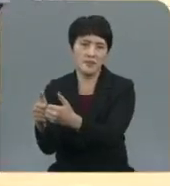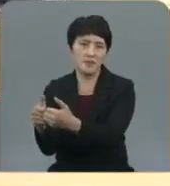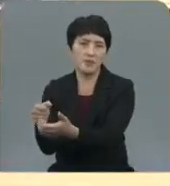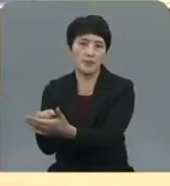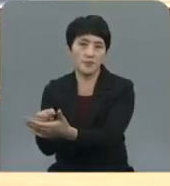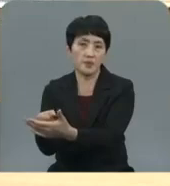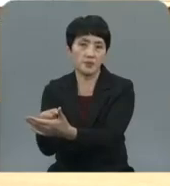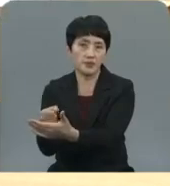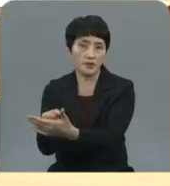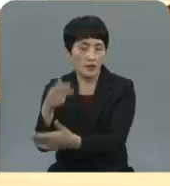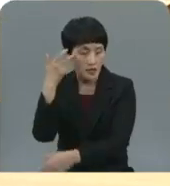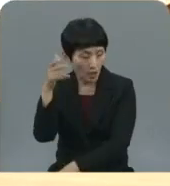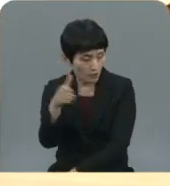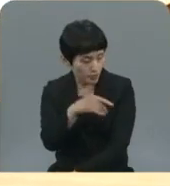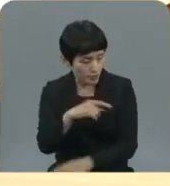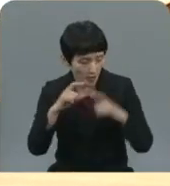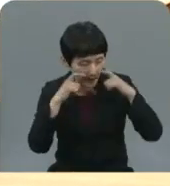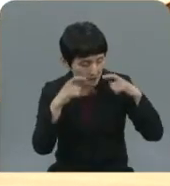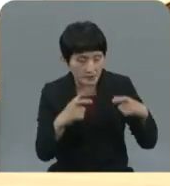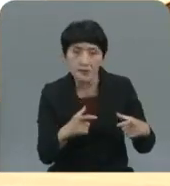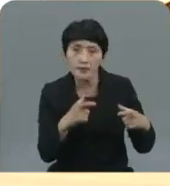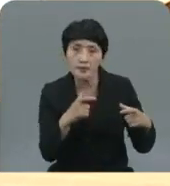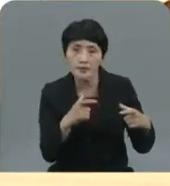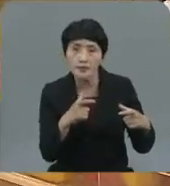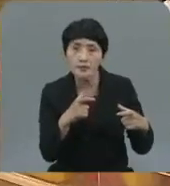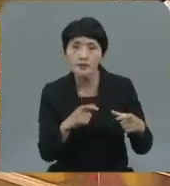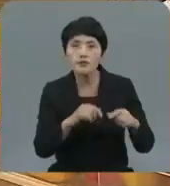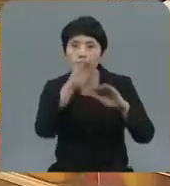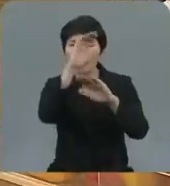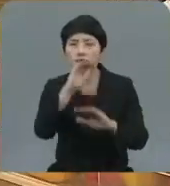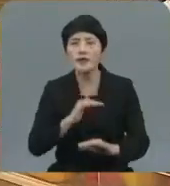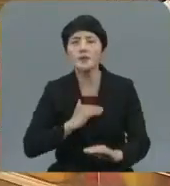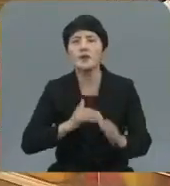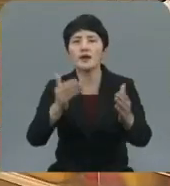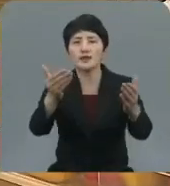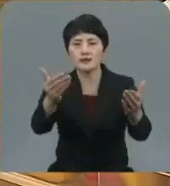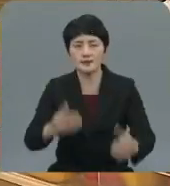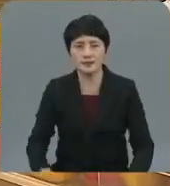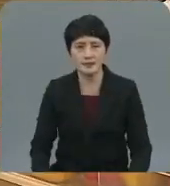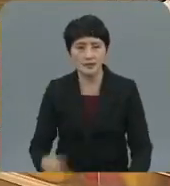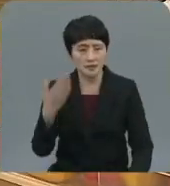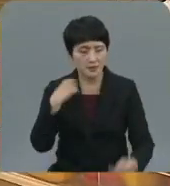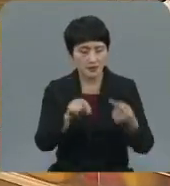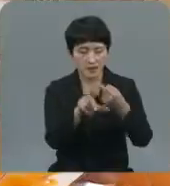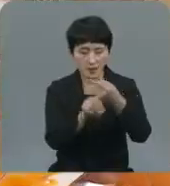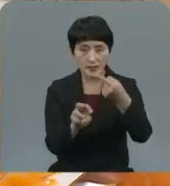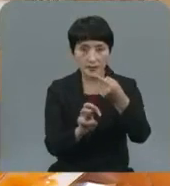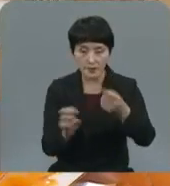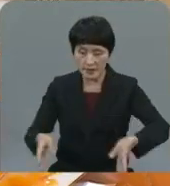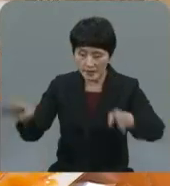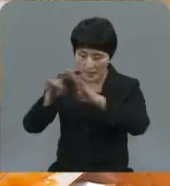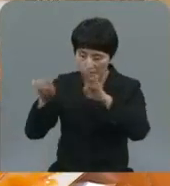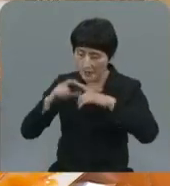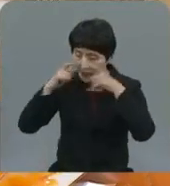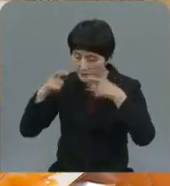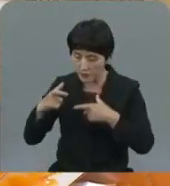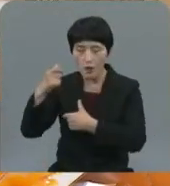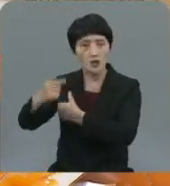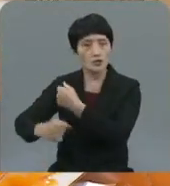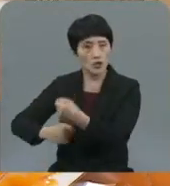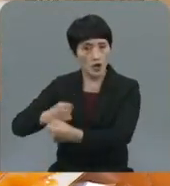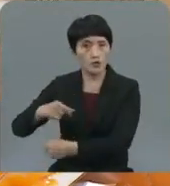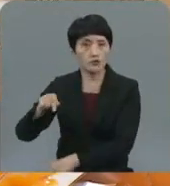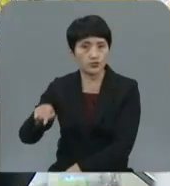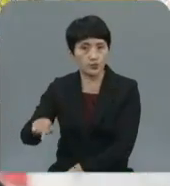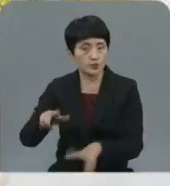政府还决定从20日起陆续恢复2020年1日开始被暂停的韩中国际客轮航线运